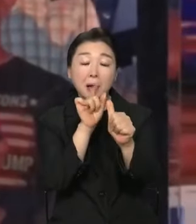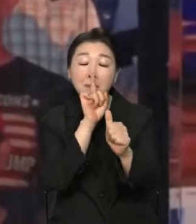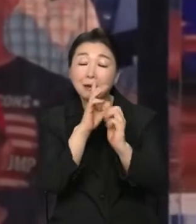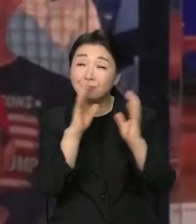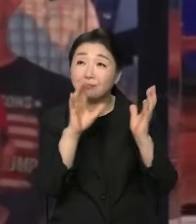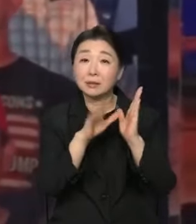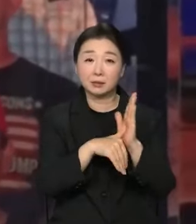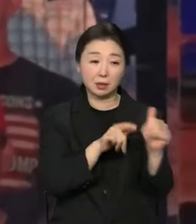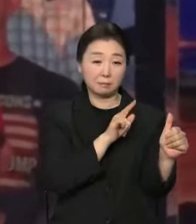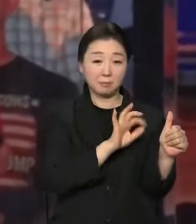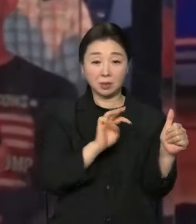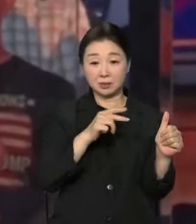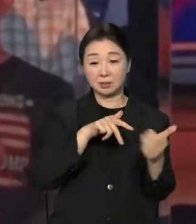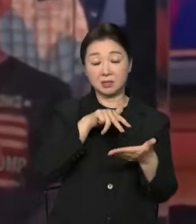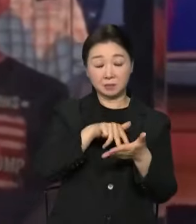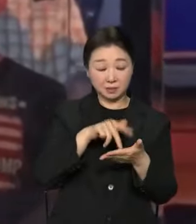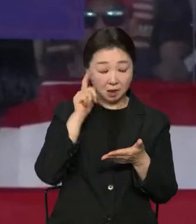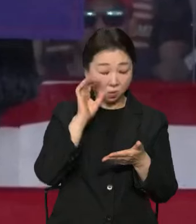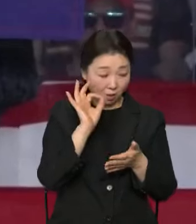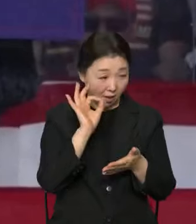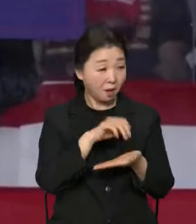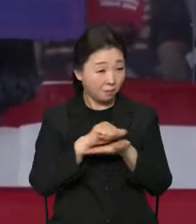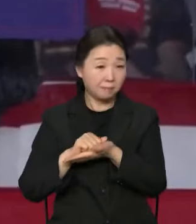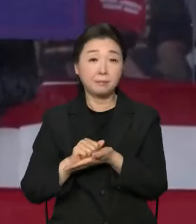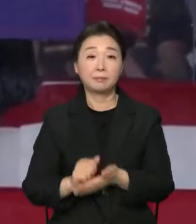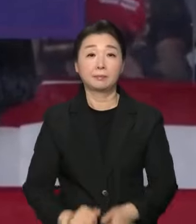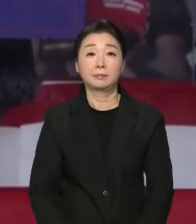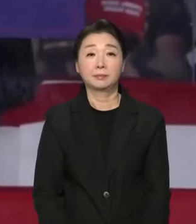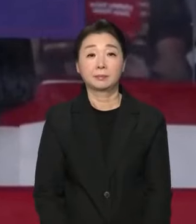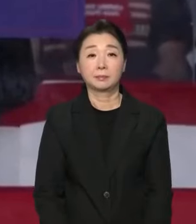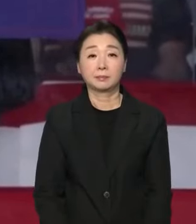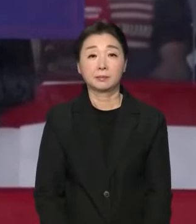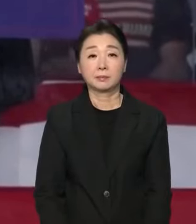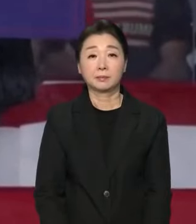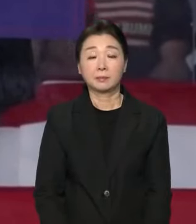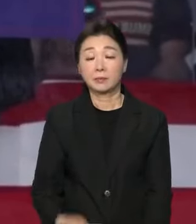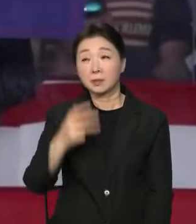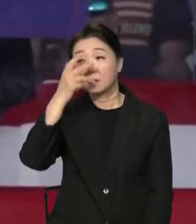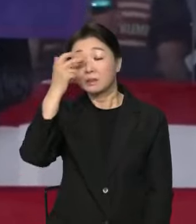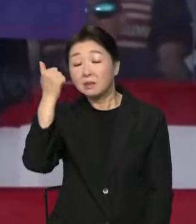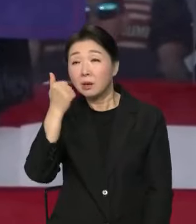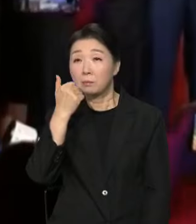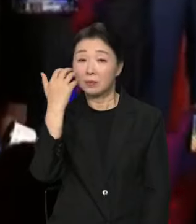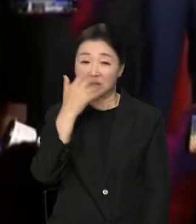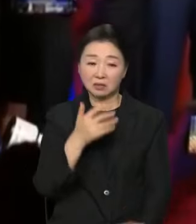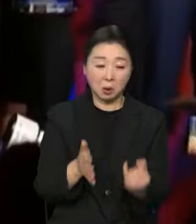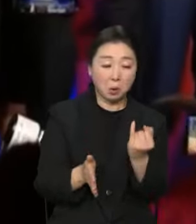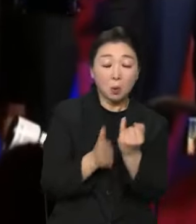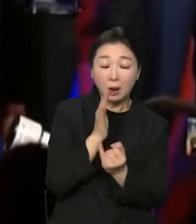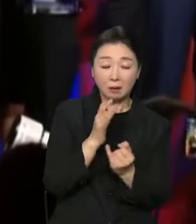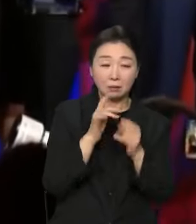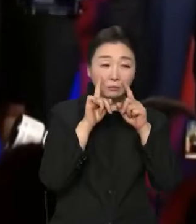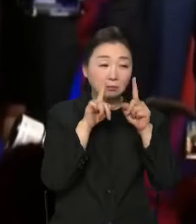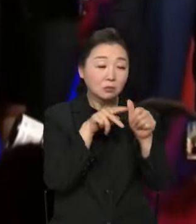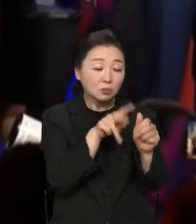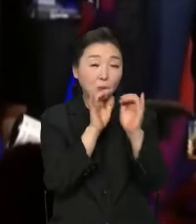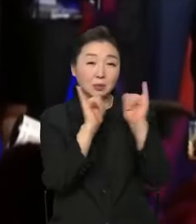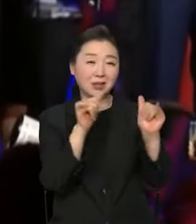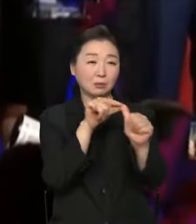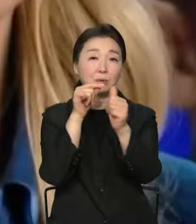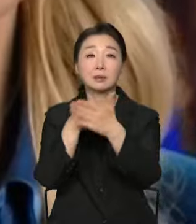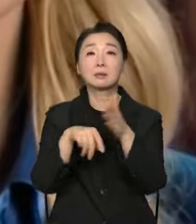때도 머스크의 입장을 적극 수용한 것으로 알려졌습니다. 트럼프는 성비위 의혹 관련 후보자들을 적극 구명하기